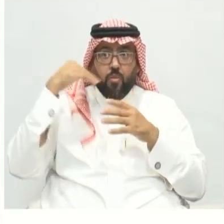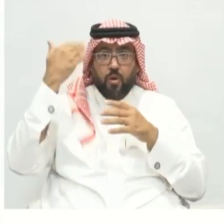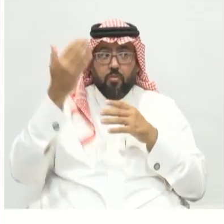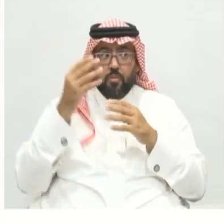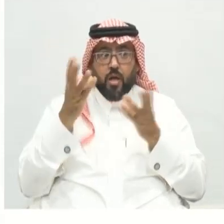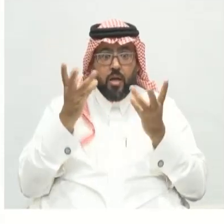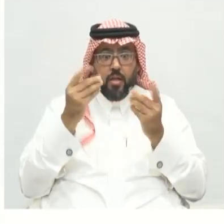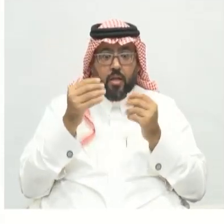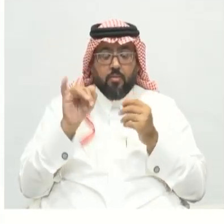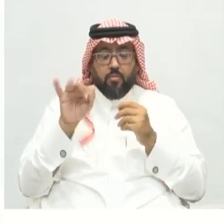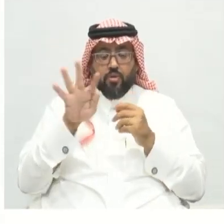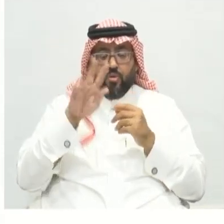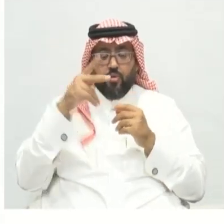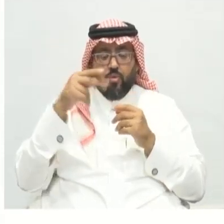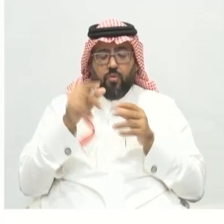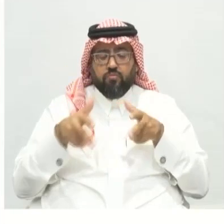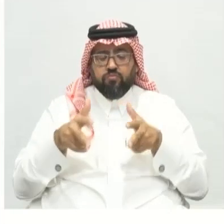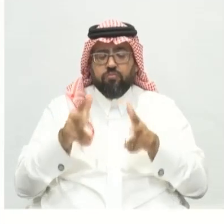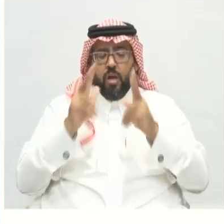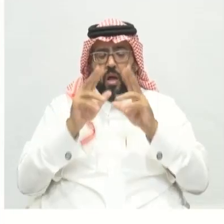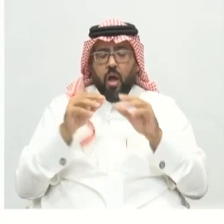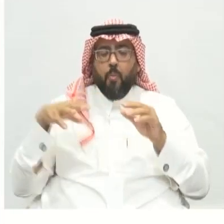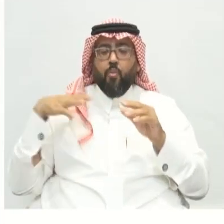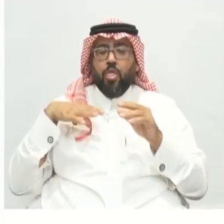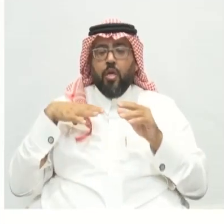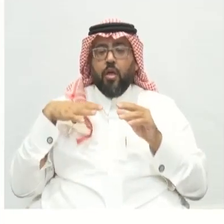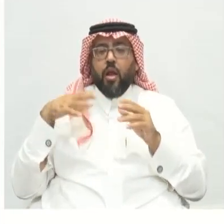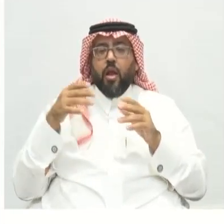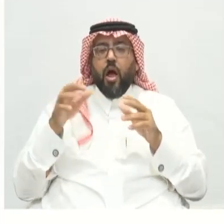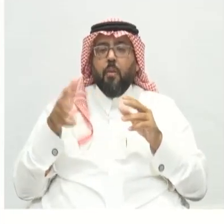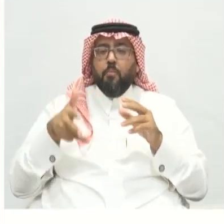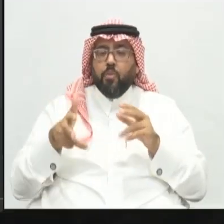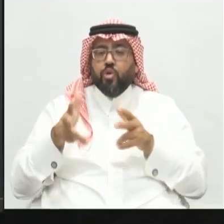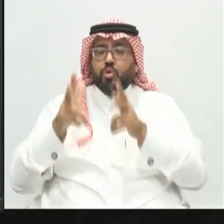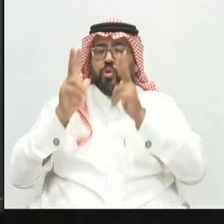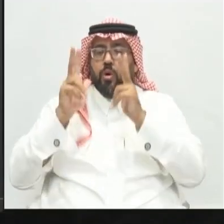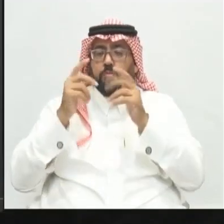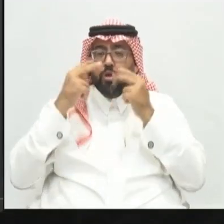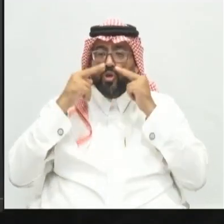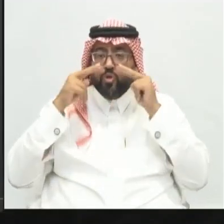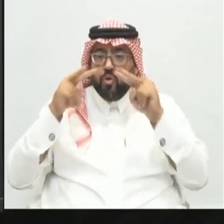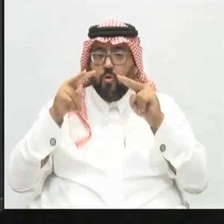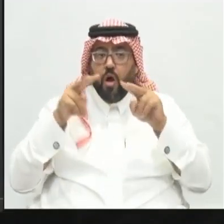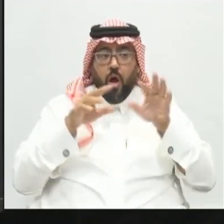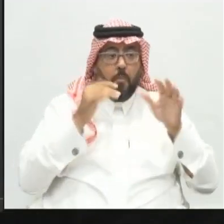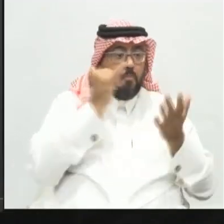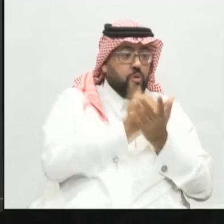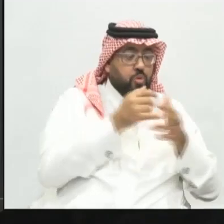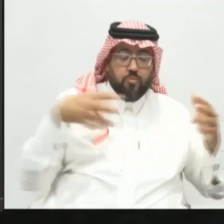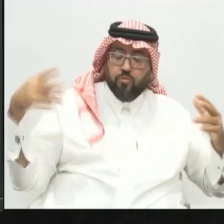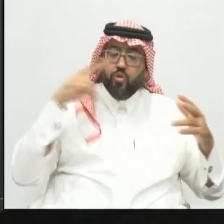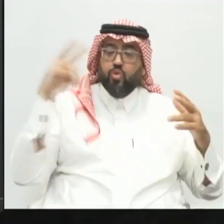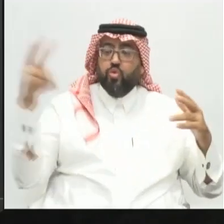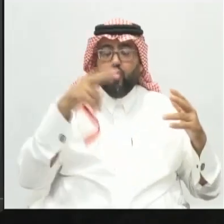نتائج المشروع اذا يكون مدير المشروع على اطلاع اصحاب المصلحه